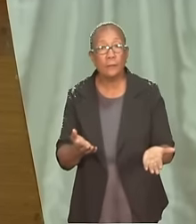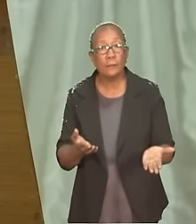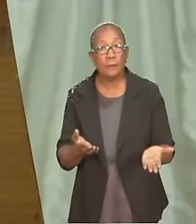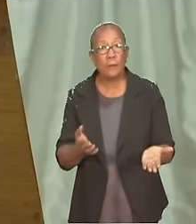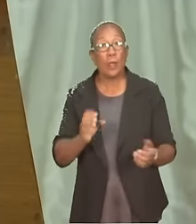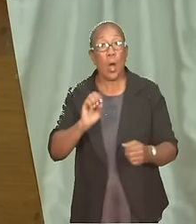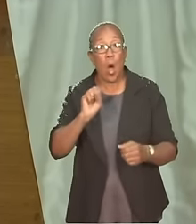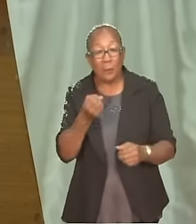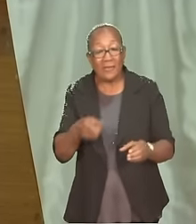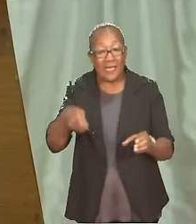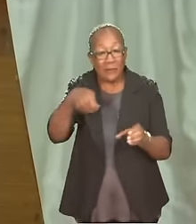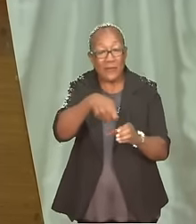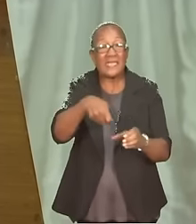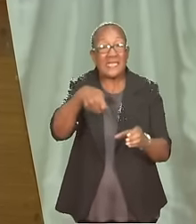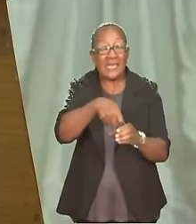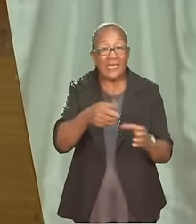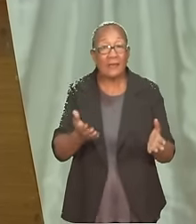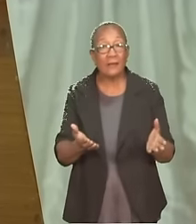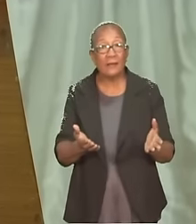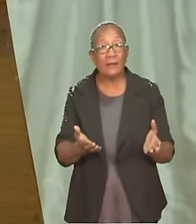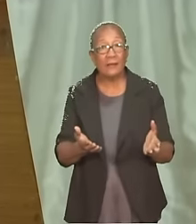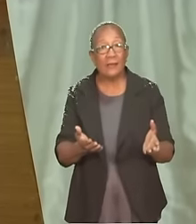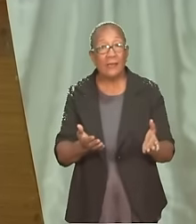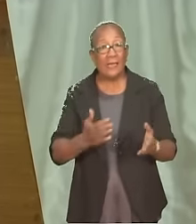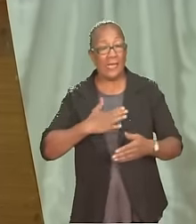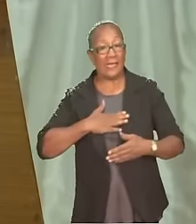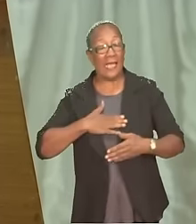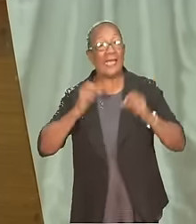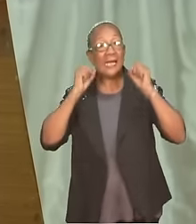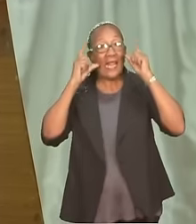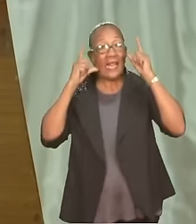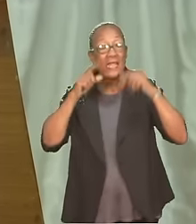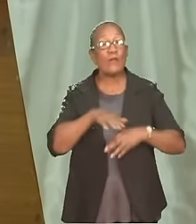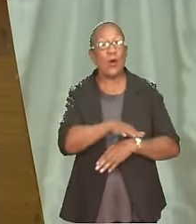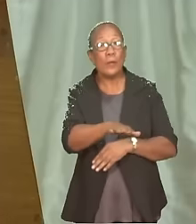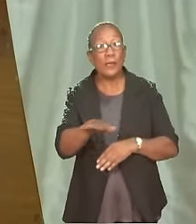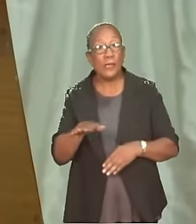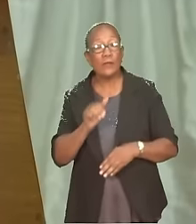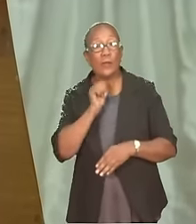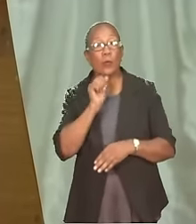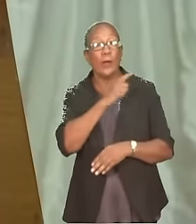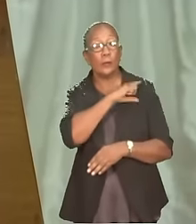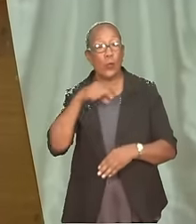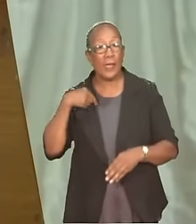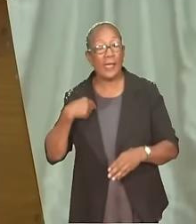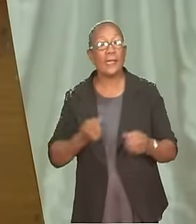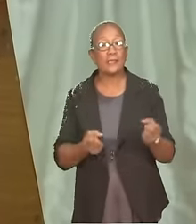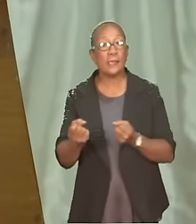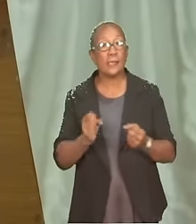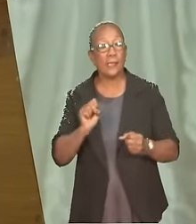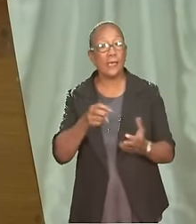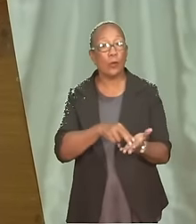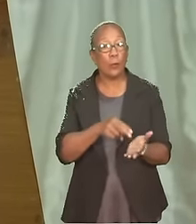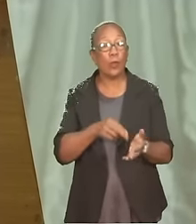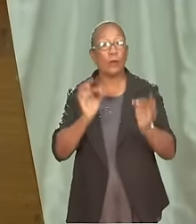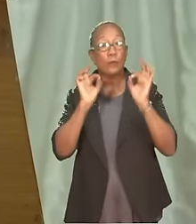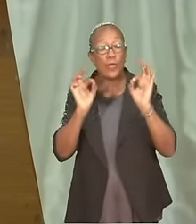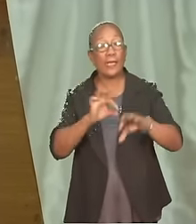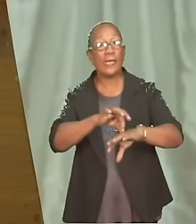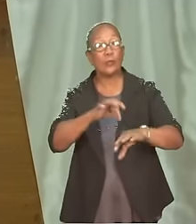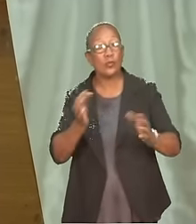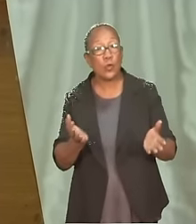om te investeren in de eigen leefomgeving, wat wij als regering zouden kunnen gebruiken voor veiligheid, voor